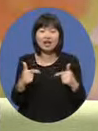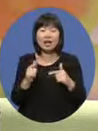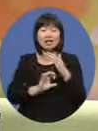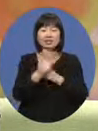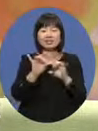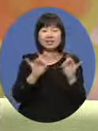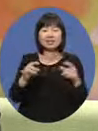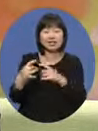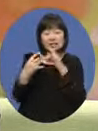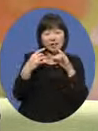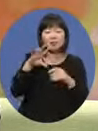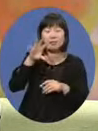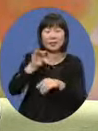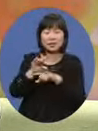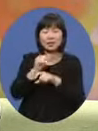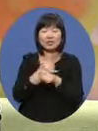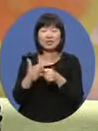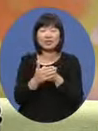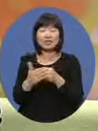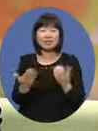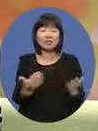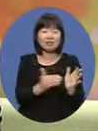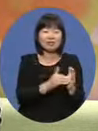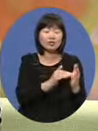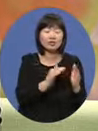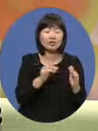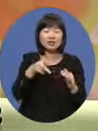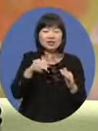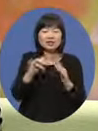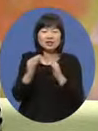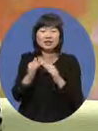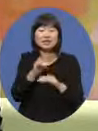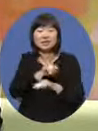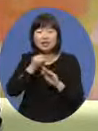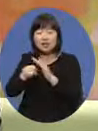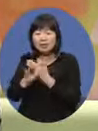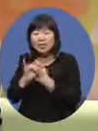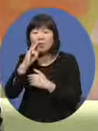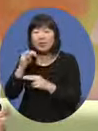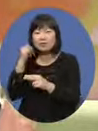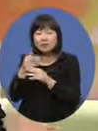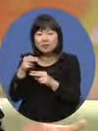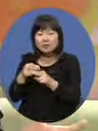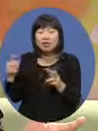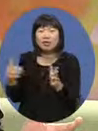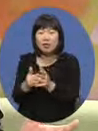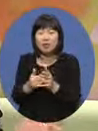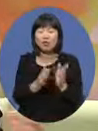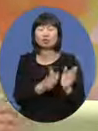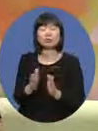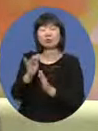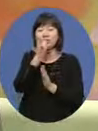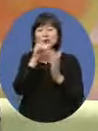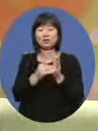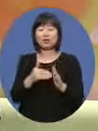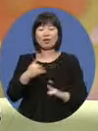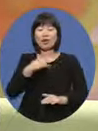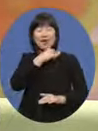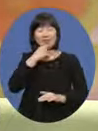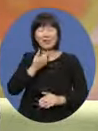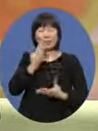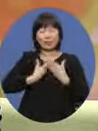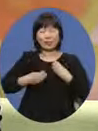아침마다 제가 일을 끝내고 시댁에 가면 이미 어머님이 요리 다 해놓으시고 다 차려놓으시고 저는 맛있게